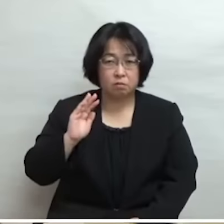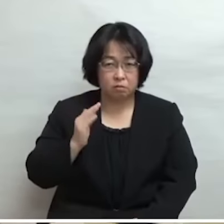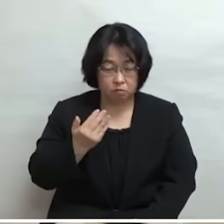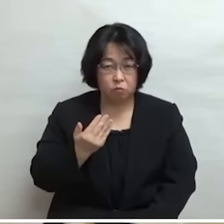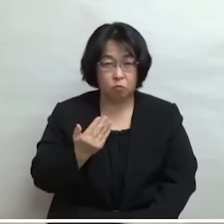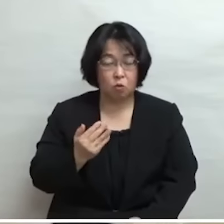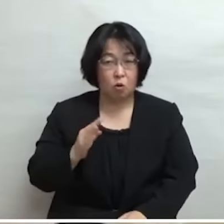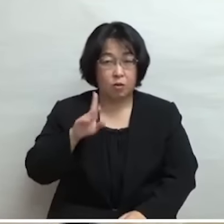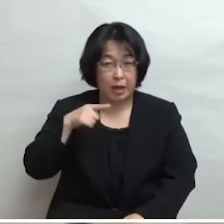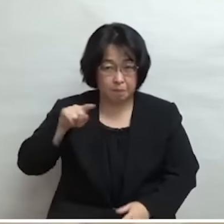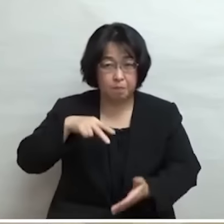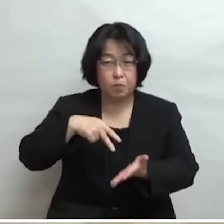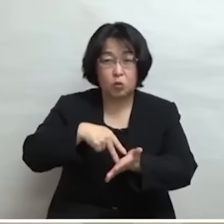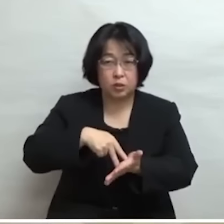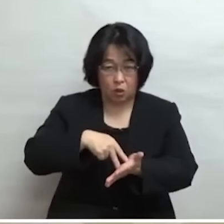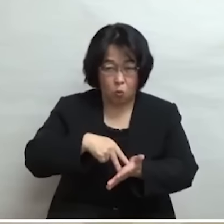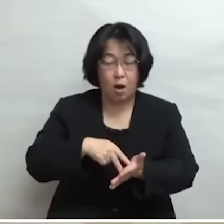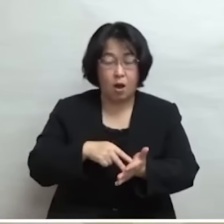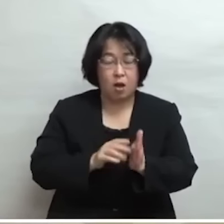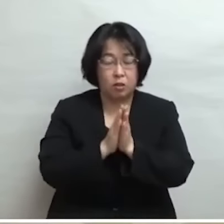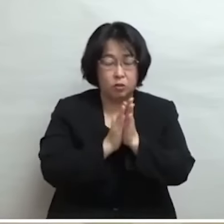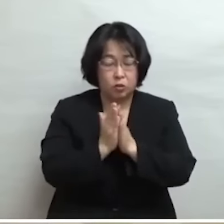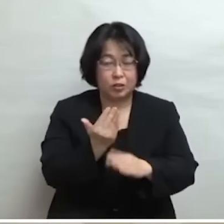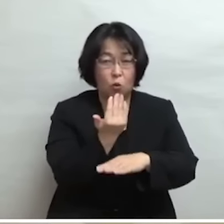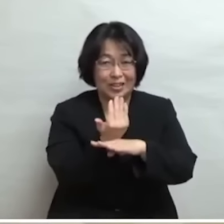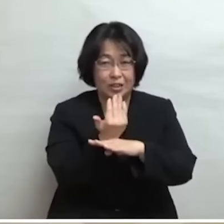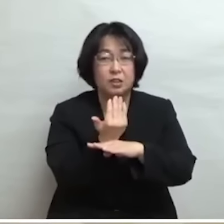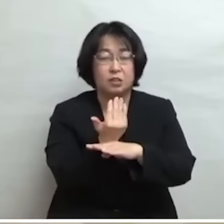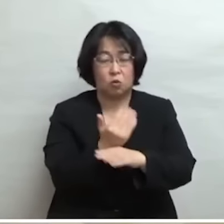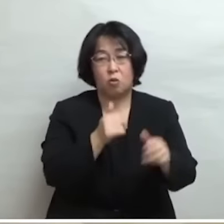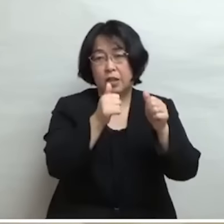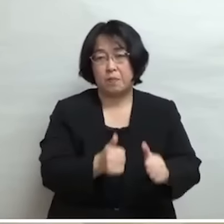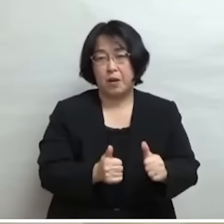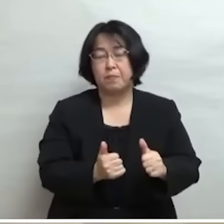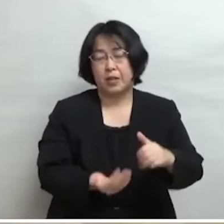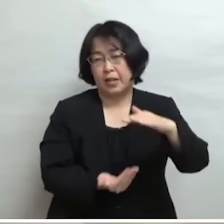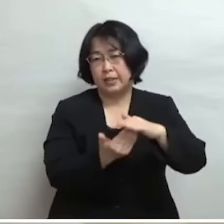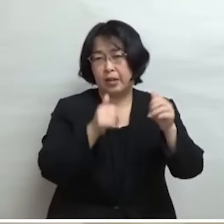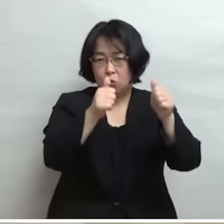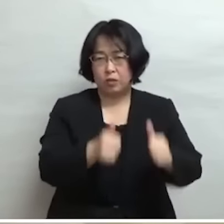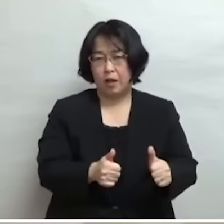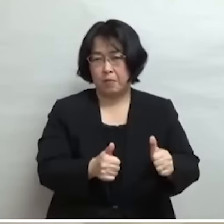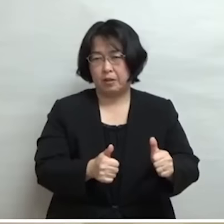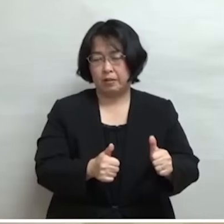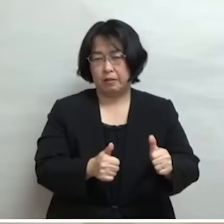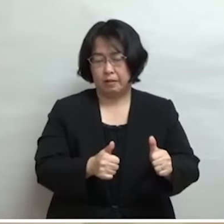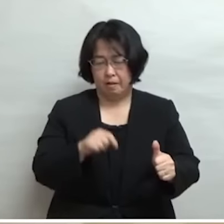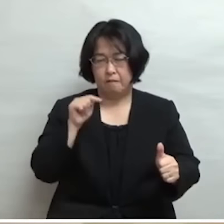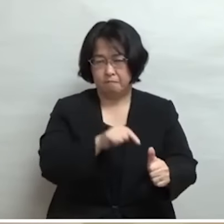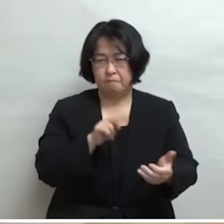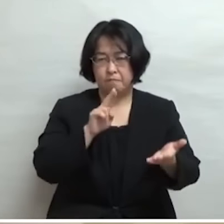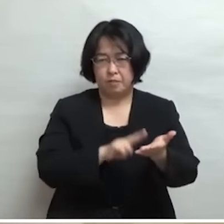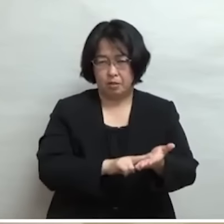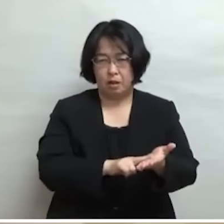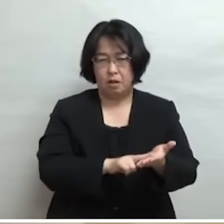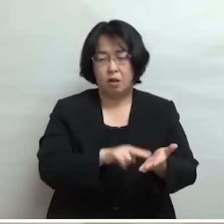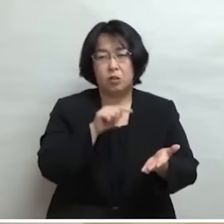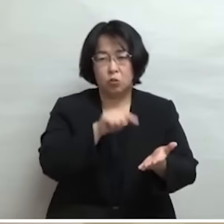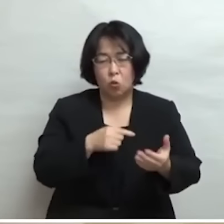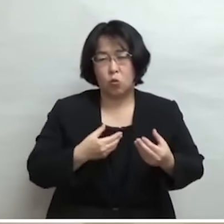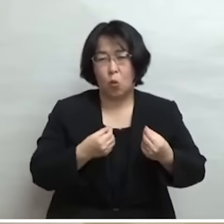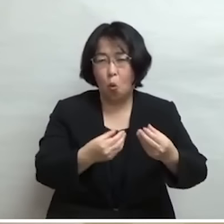一番最初に行われた追悼碑の裁判で最高裁の判断が出た、その判断に基づいて行政手続きについては粛々